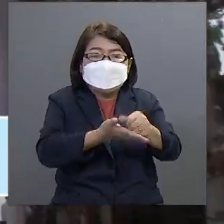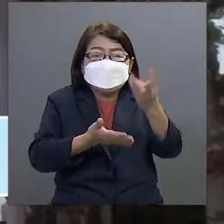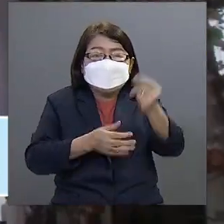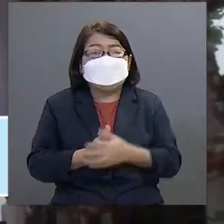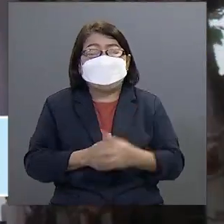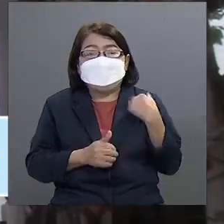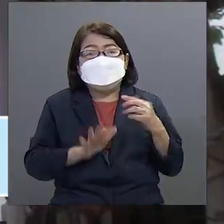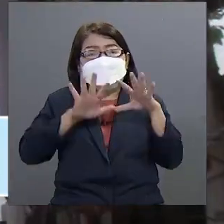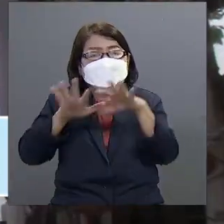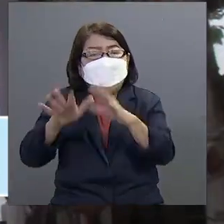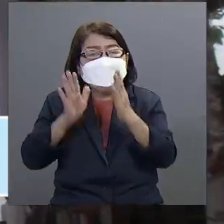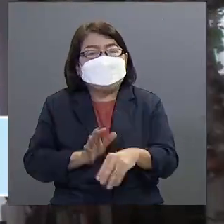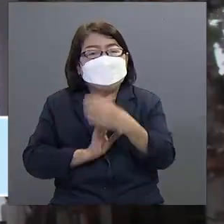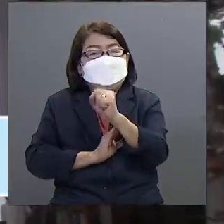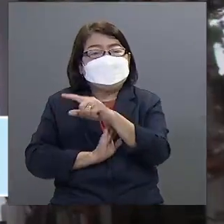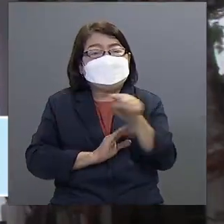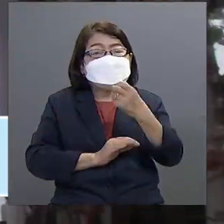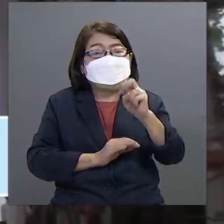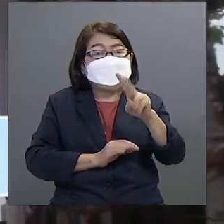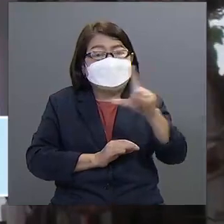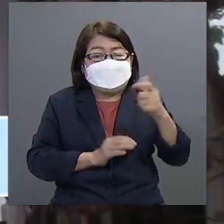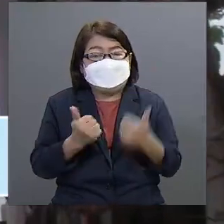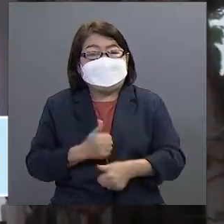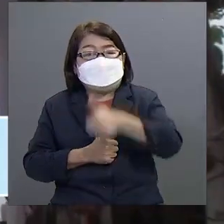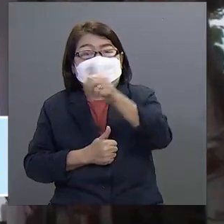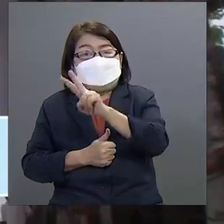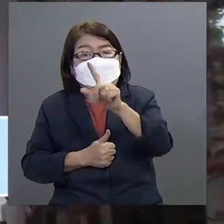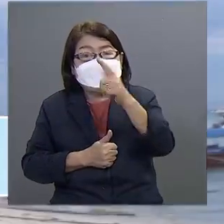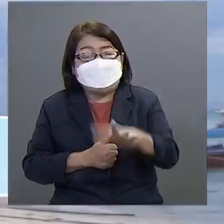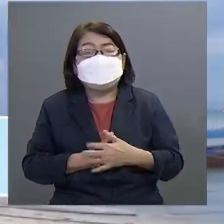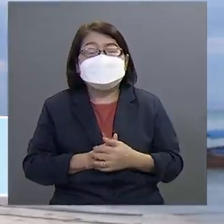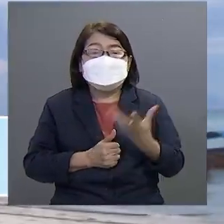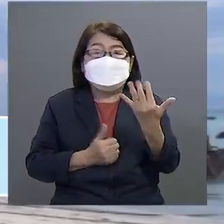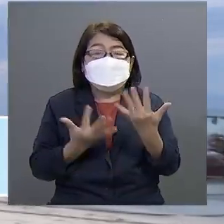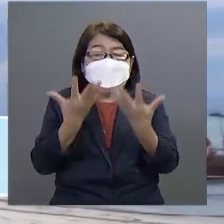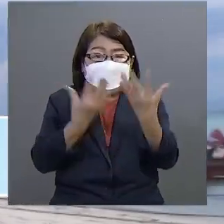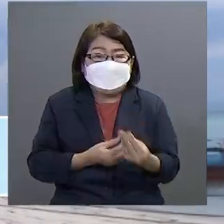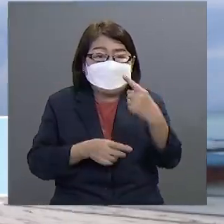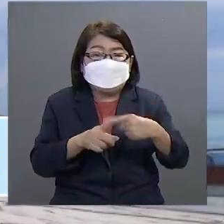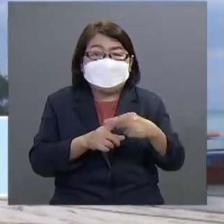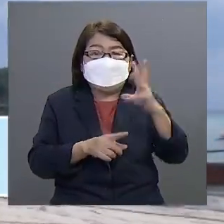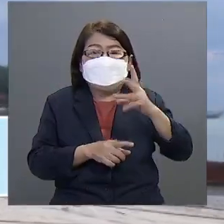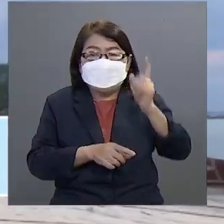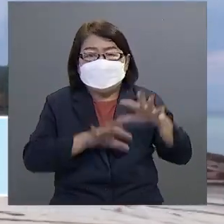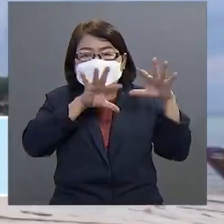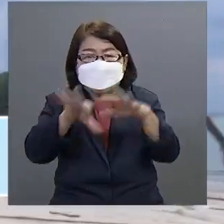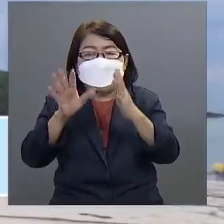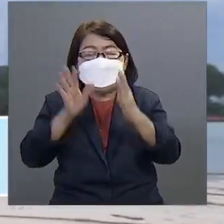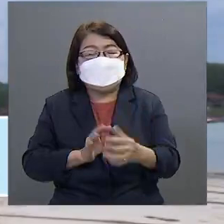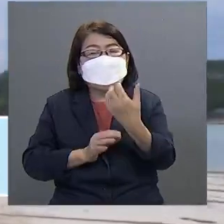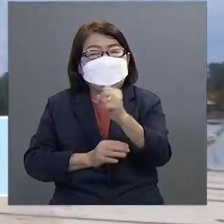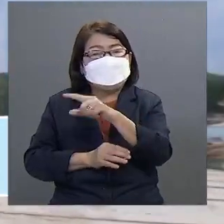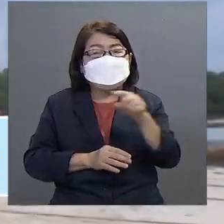ครับวันนี้ได้มาแล้ว2ความท้าทาย6ปี6เดือนหลังเนี่ยนะครับเราต้องทำให้ได้10ล้านถึง12ล้านคนครับคุณเป้ครับ โ